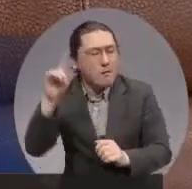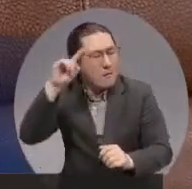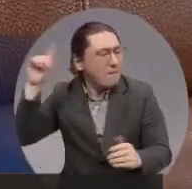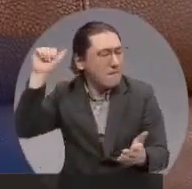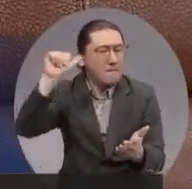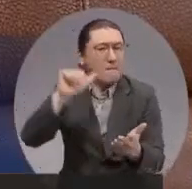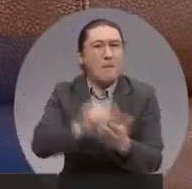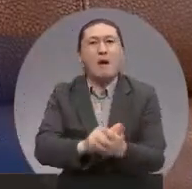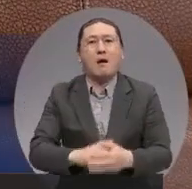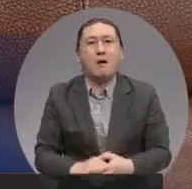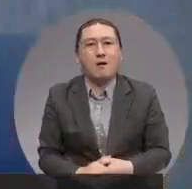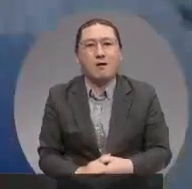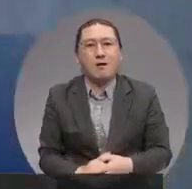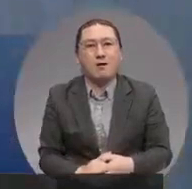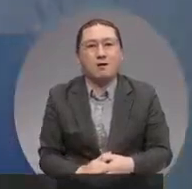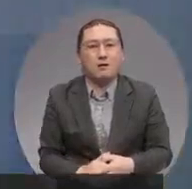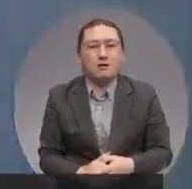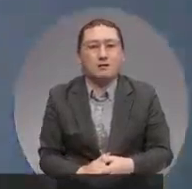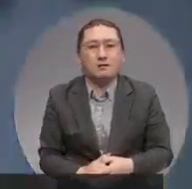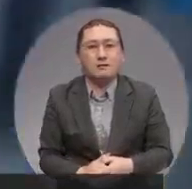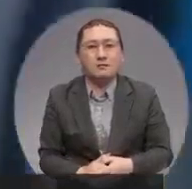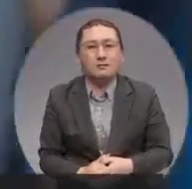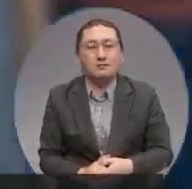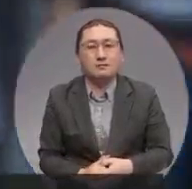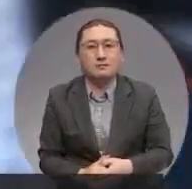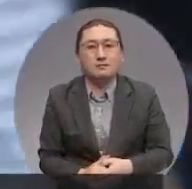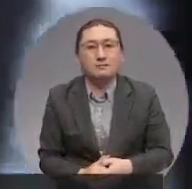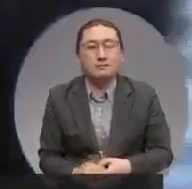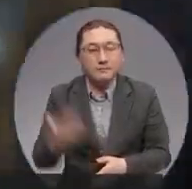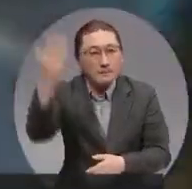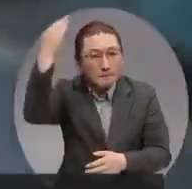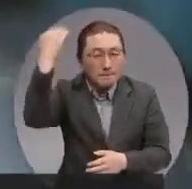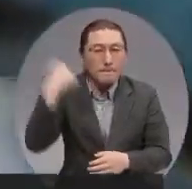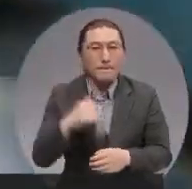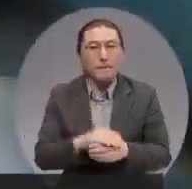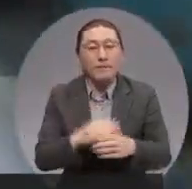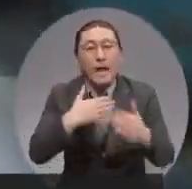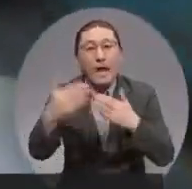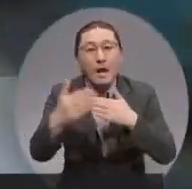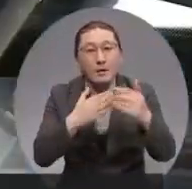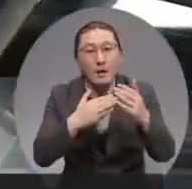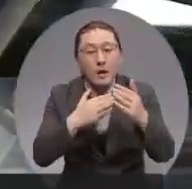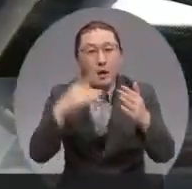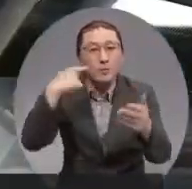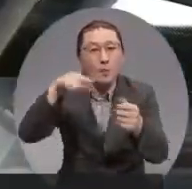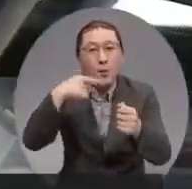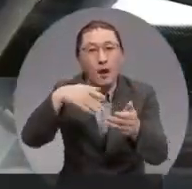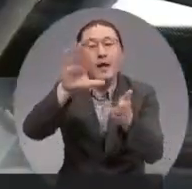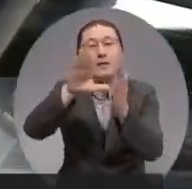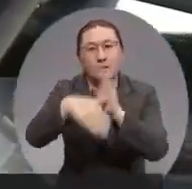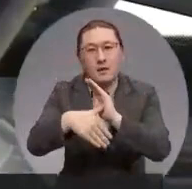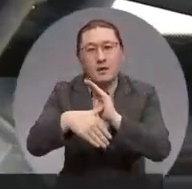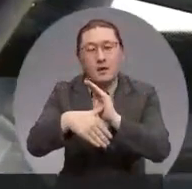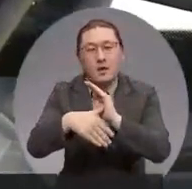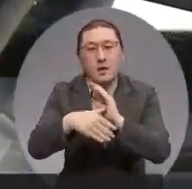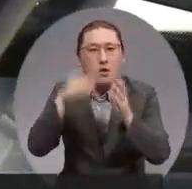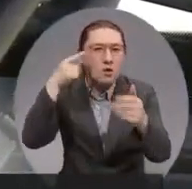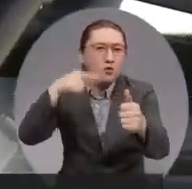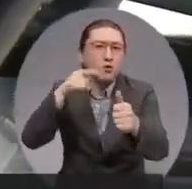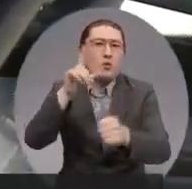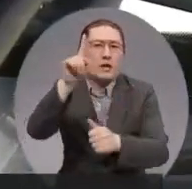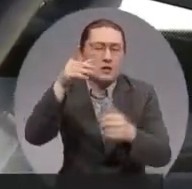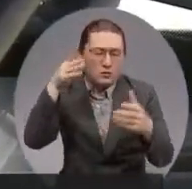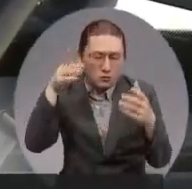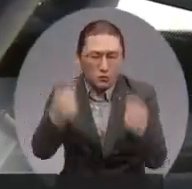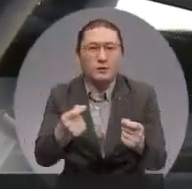무슨 천재지변도 아니고 갑자기... 지난해 법제처가 현장 체험 학습도 교육 과정의 하나로 어린이 통학에